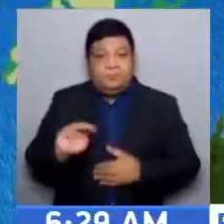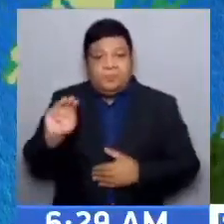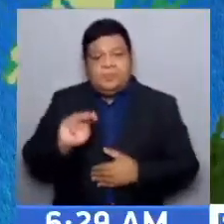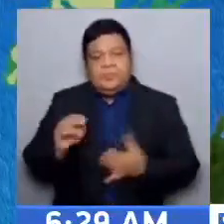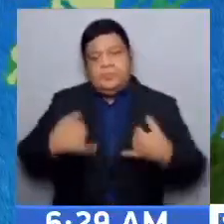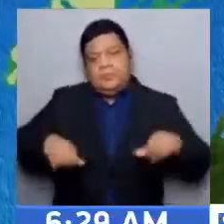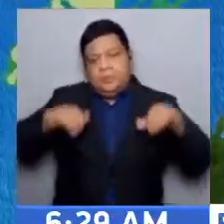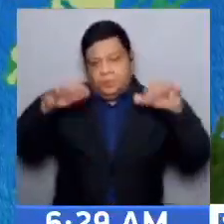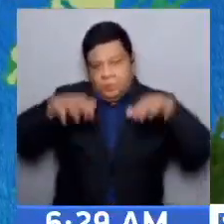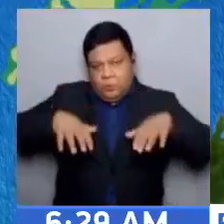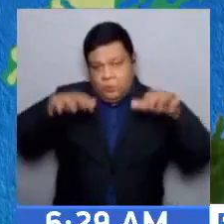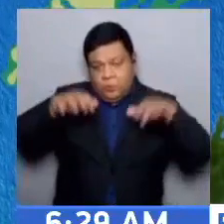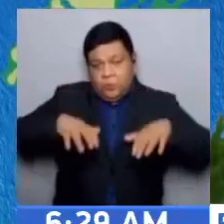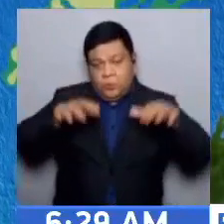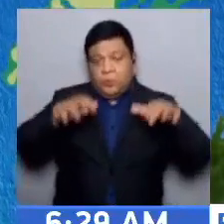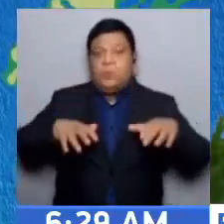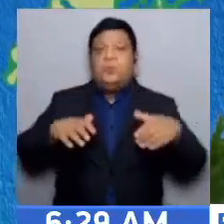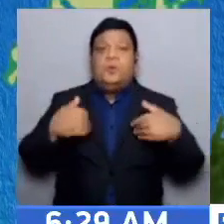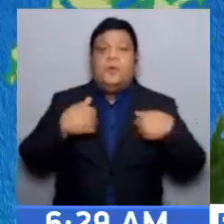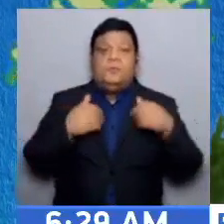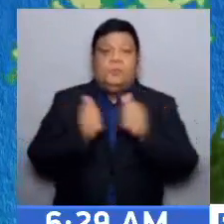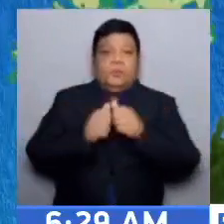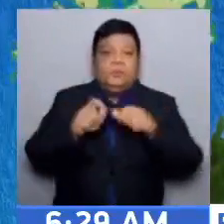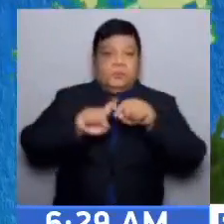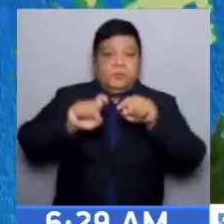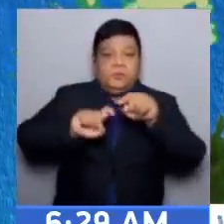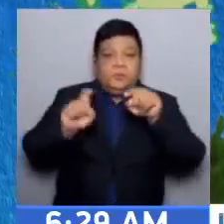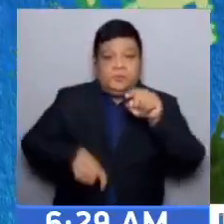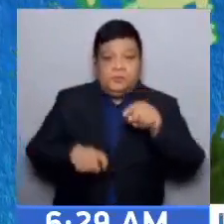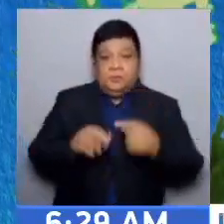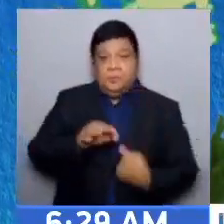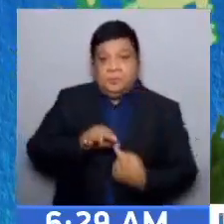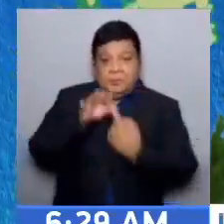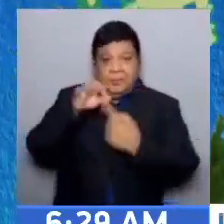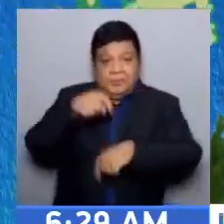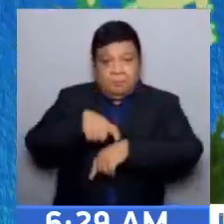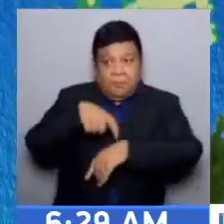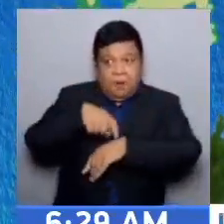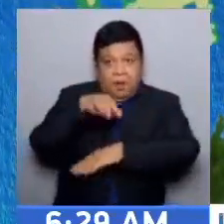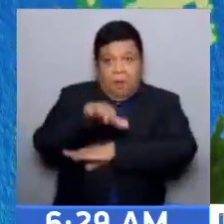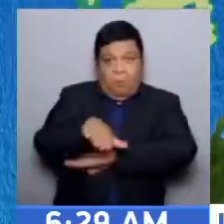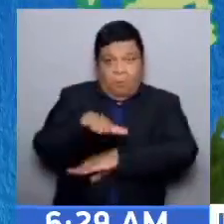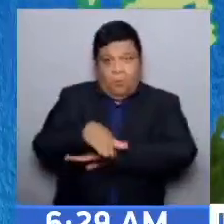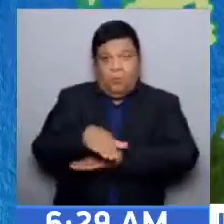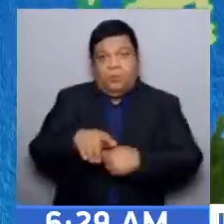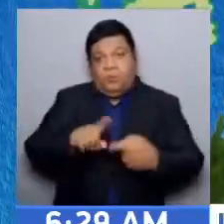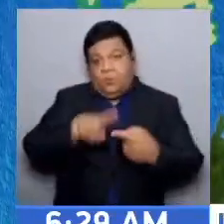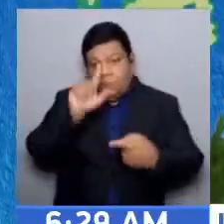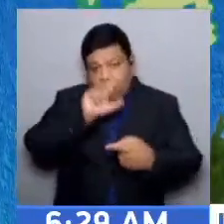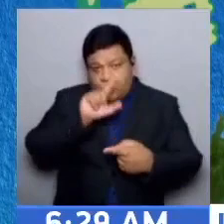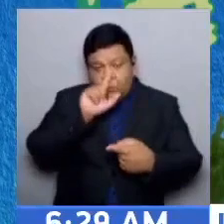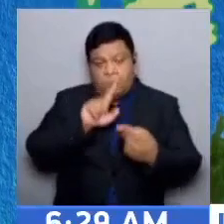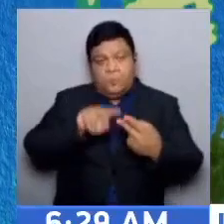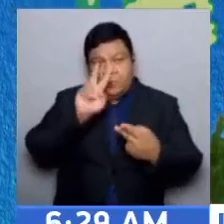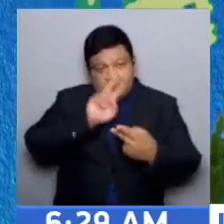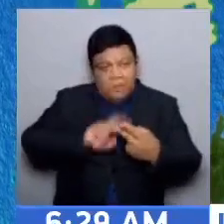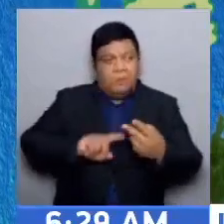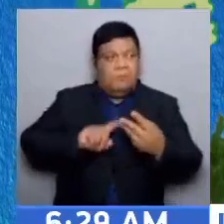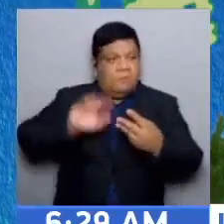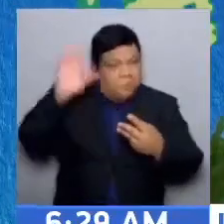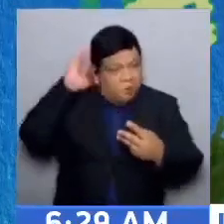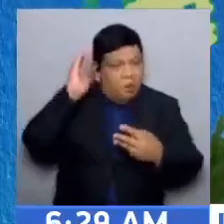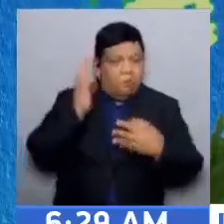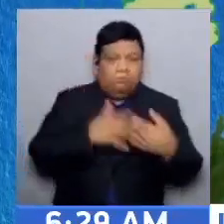at thunderstorm, lalong-lalo na pagdating sa hapon, mga kapuso. Ha? Luzon, Visayas at Mindanao at muli, may mga kulay